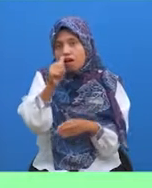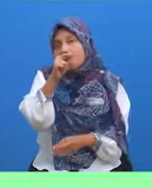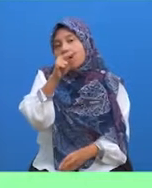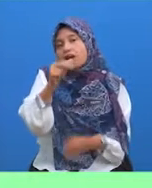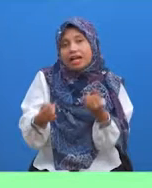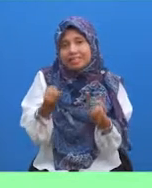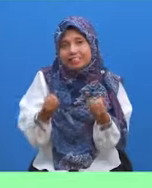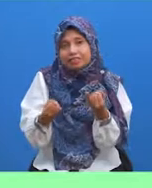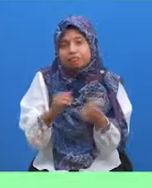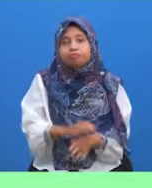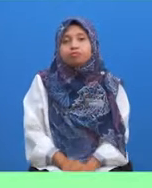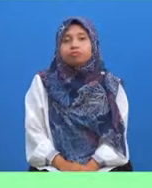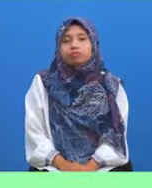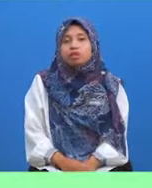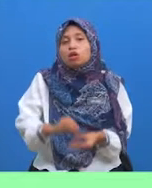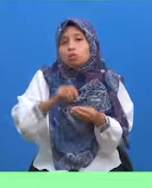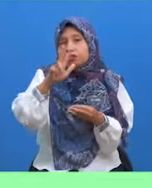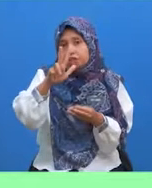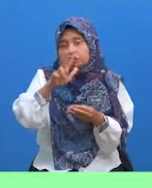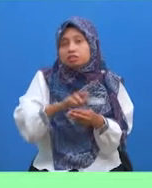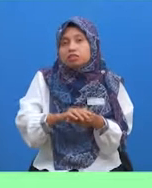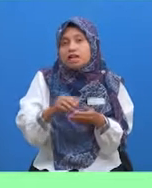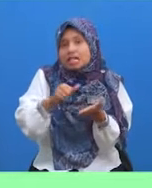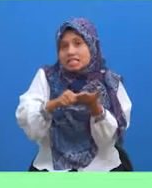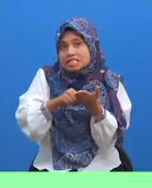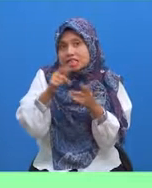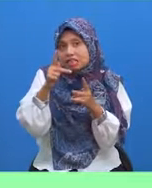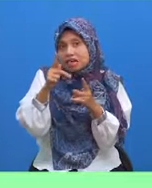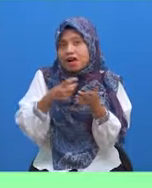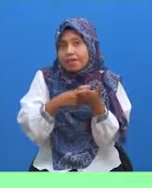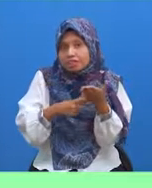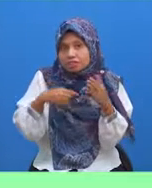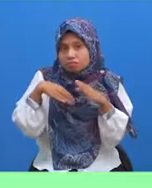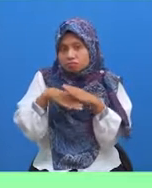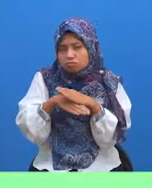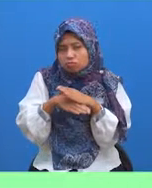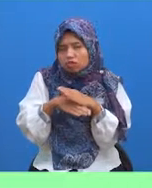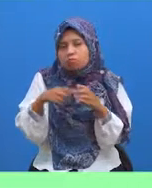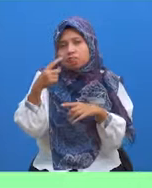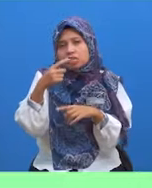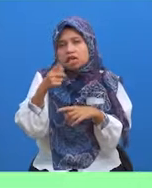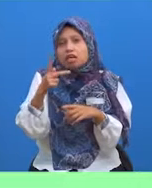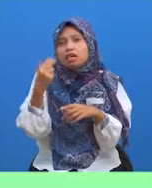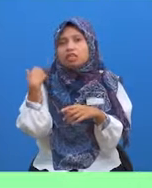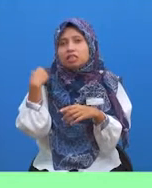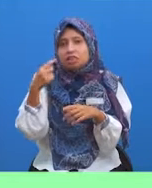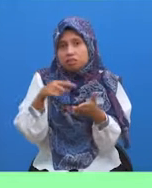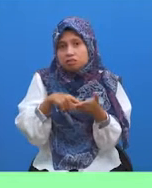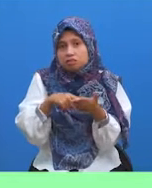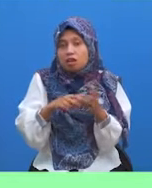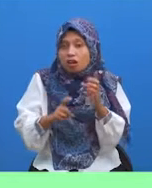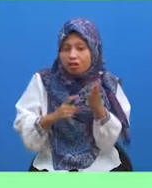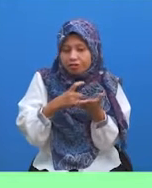penawaran yang ketiga kesan harga dalam situasi ini harga akan naik